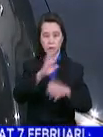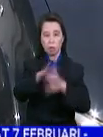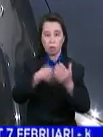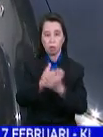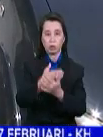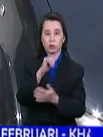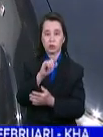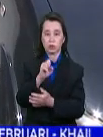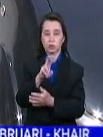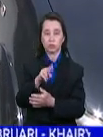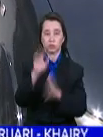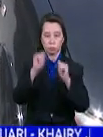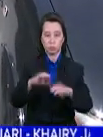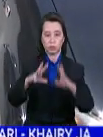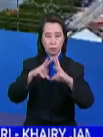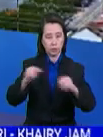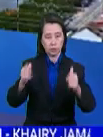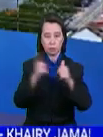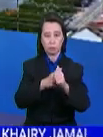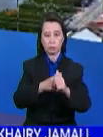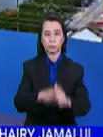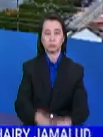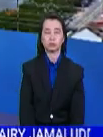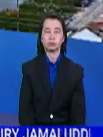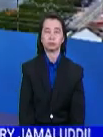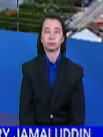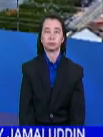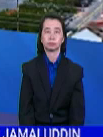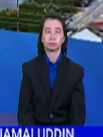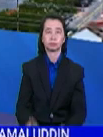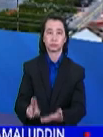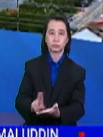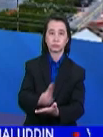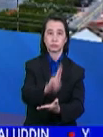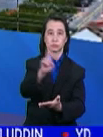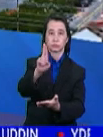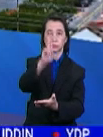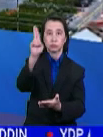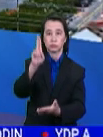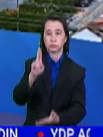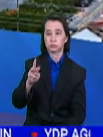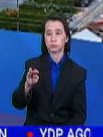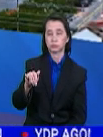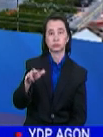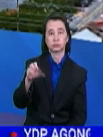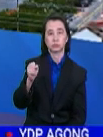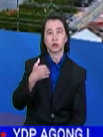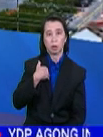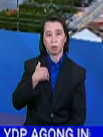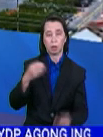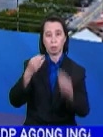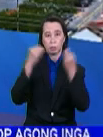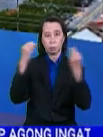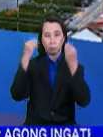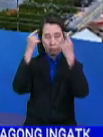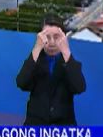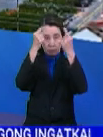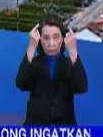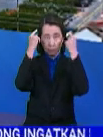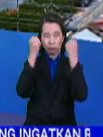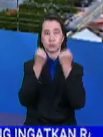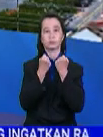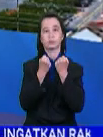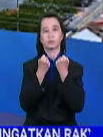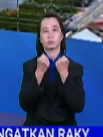segala isu dapat diselesaikan Universiti Malaysia Sarawak Yudi Mouse akan mengadakan Majlis konvokesyen yang